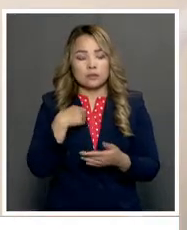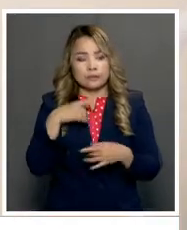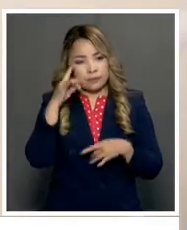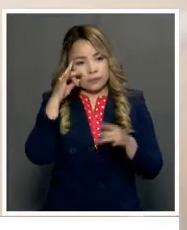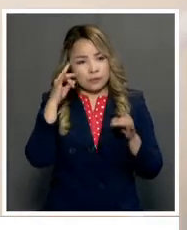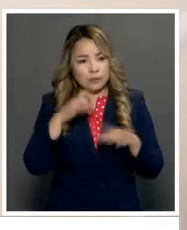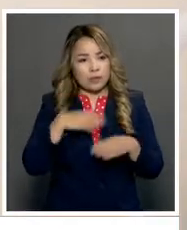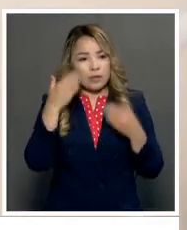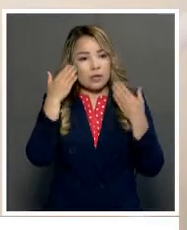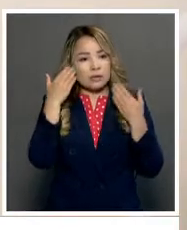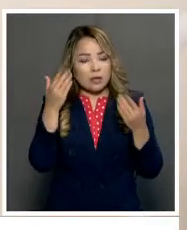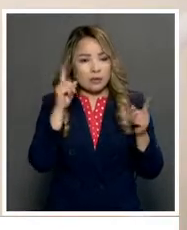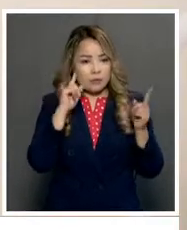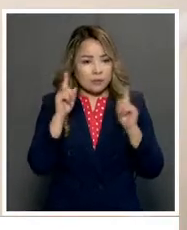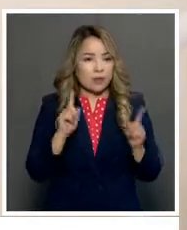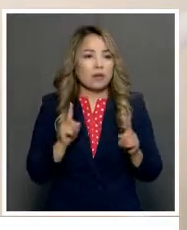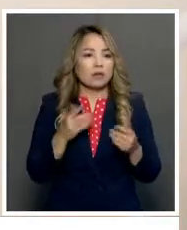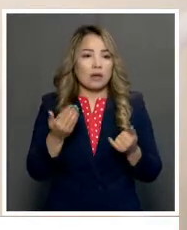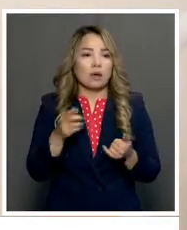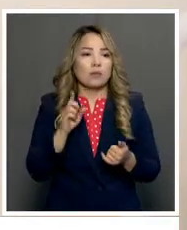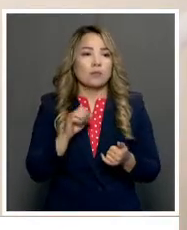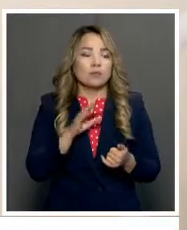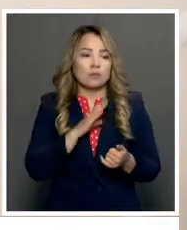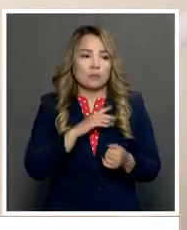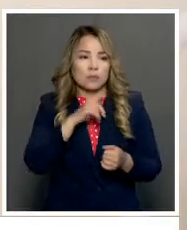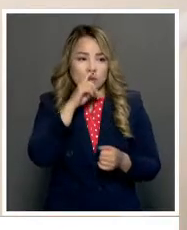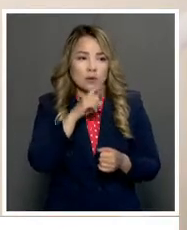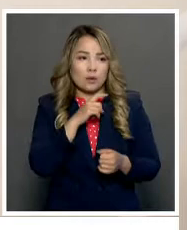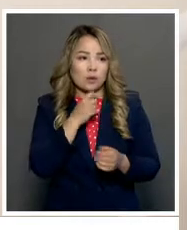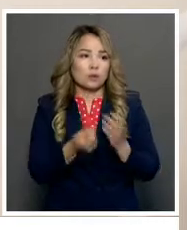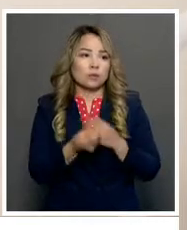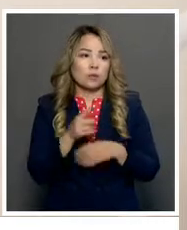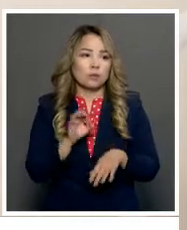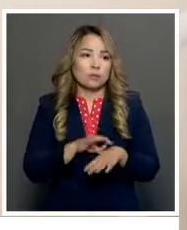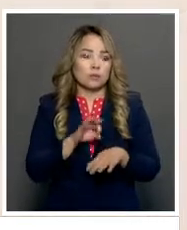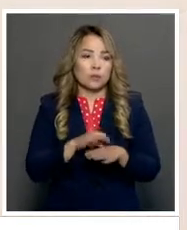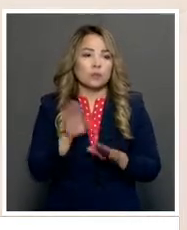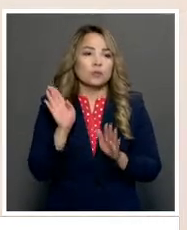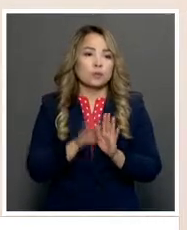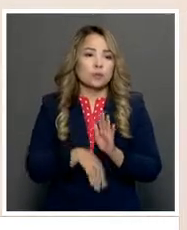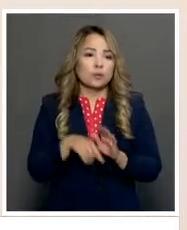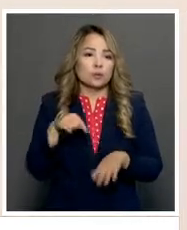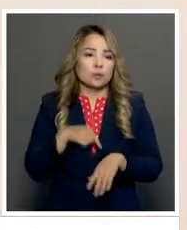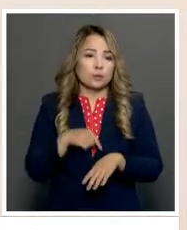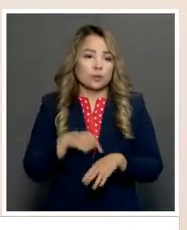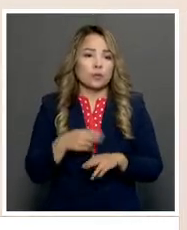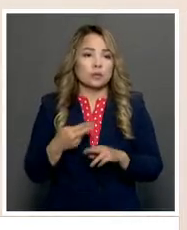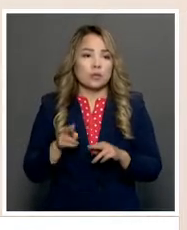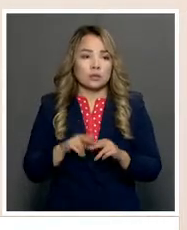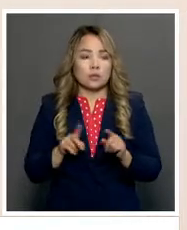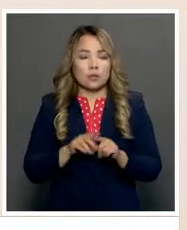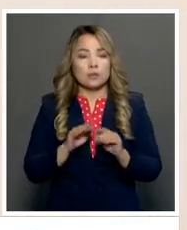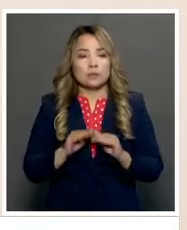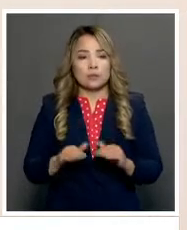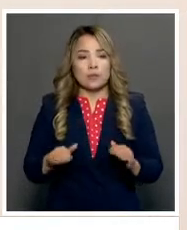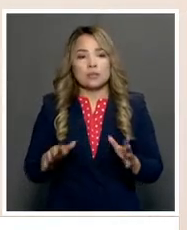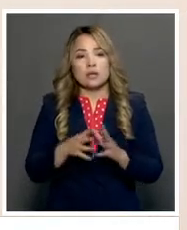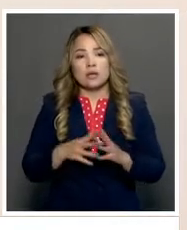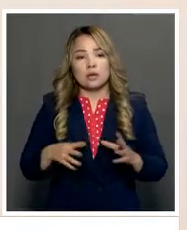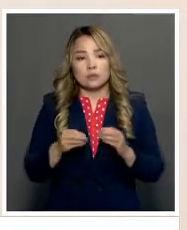өзім. Шыққанын ақтарып кеттім. Сондай бірдеңе болып кетті әйтеуір. Немерелерің үшін, отбасыларың